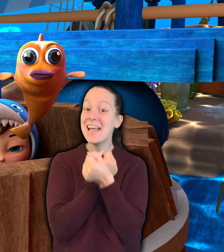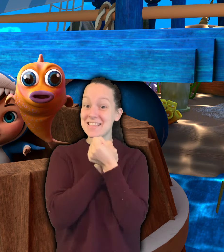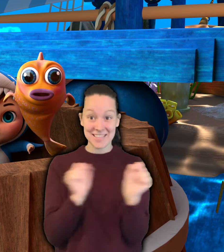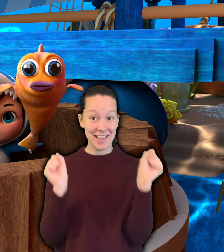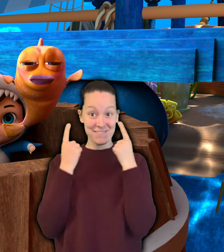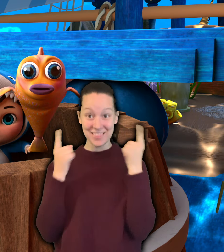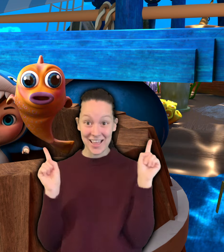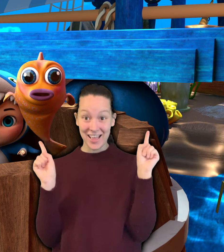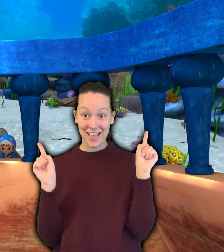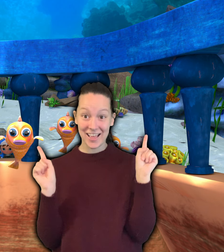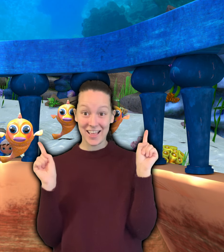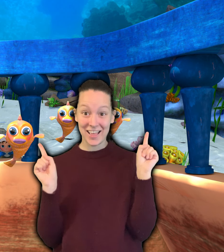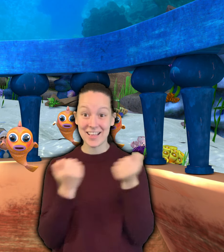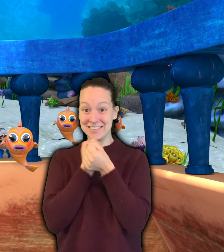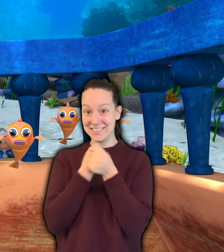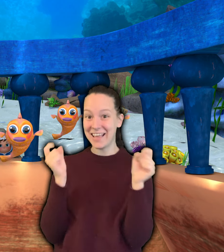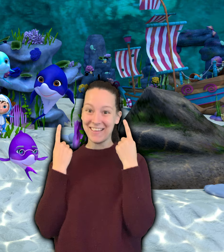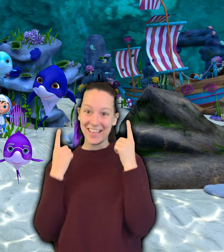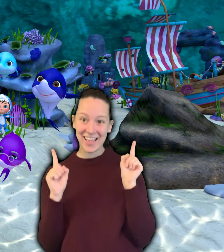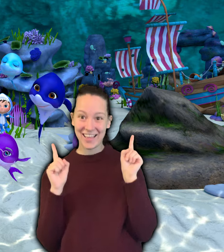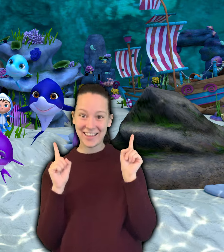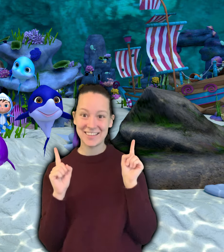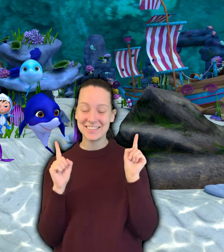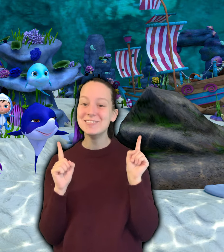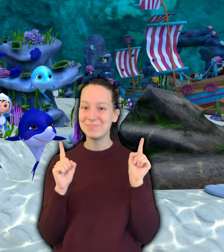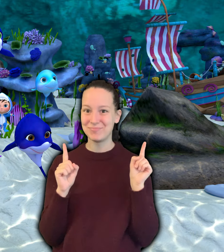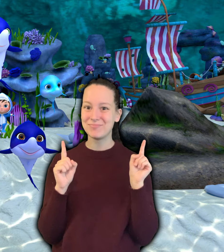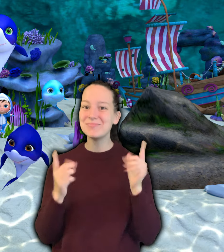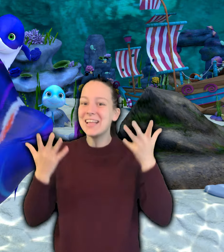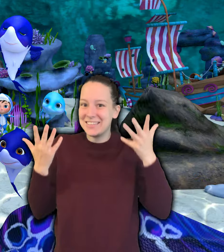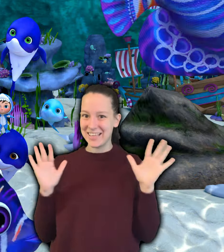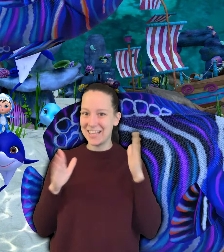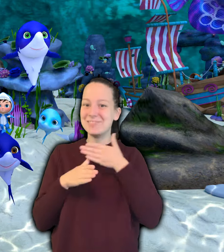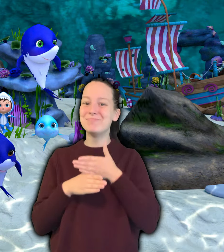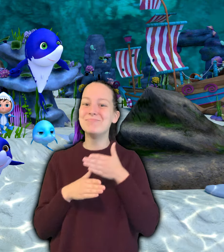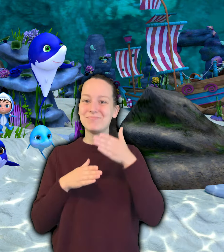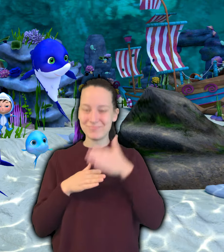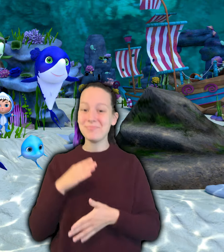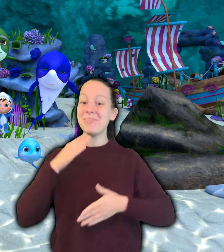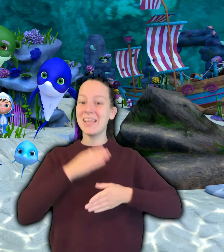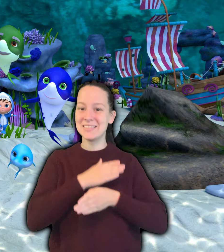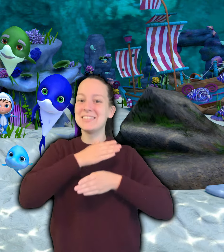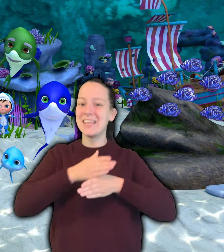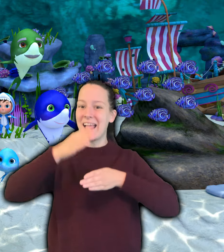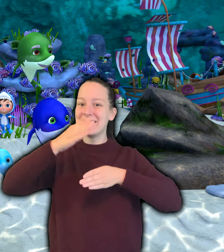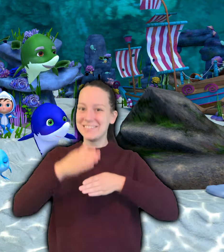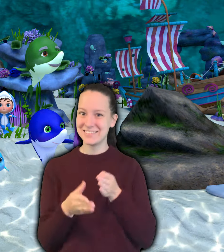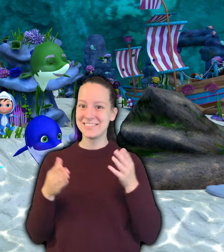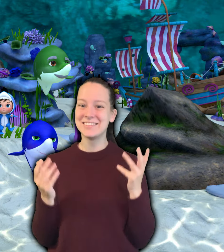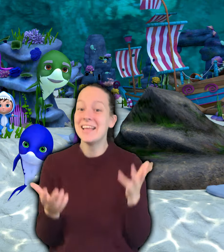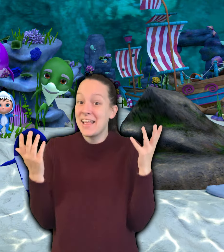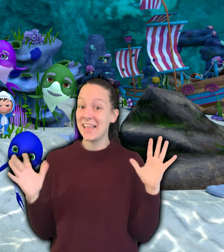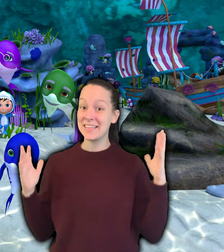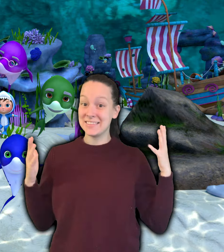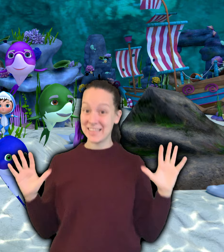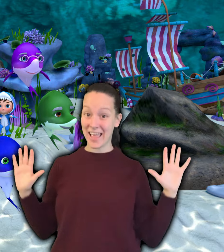今日も生きてる嬉しい楽しい